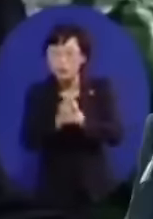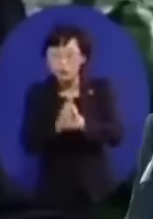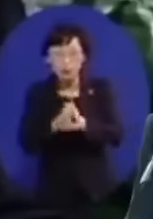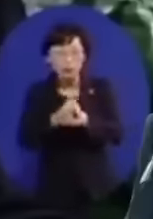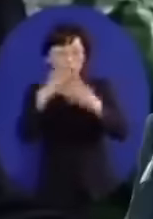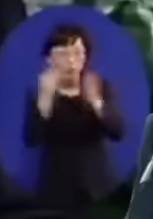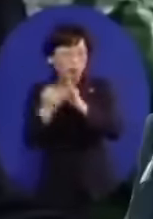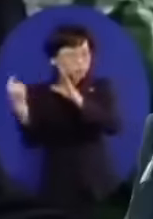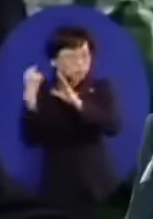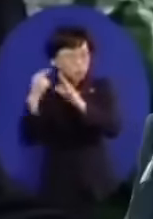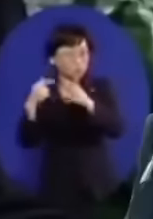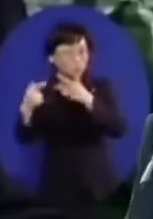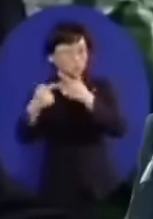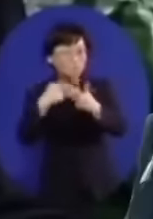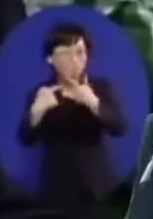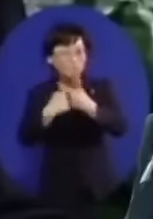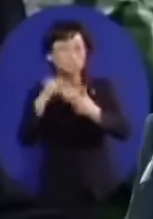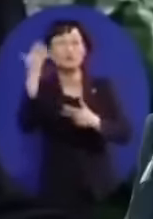아시죠.